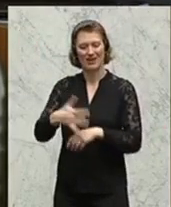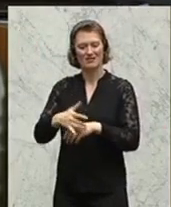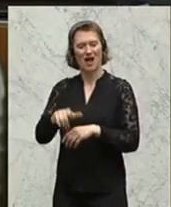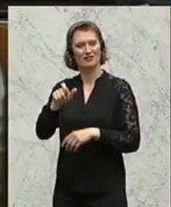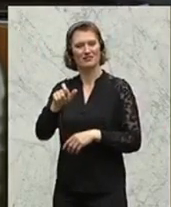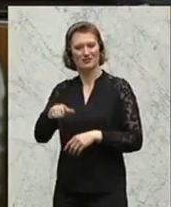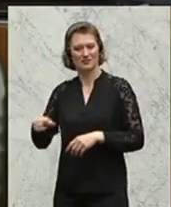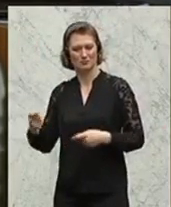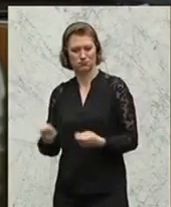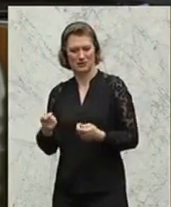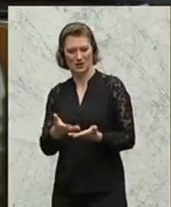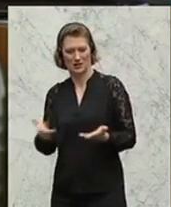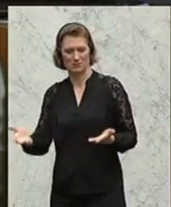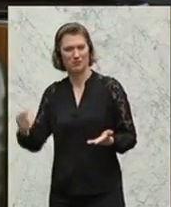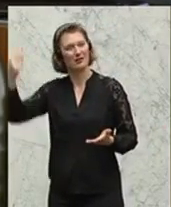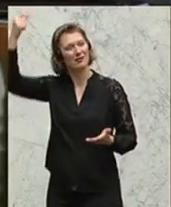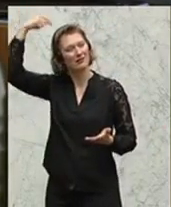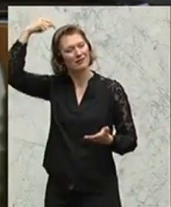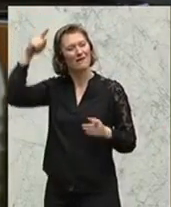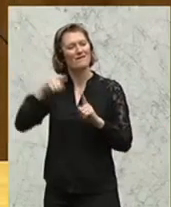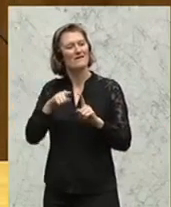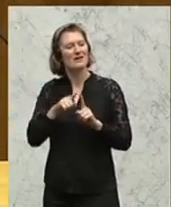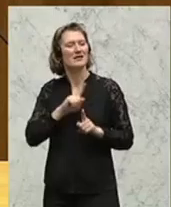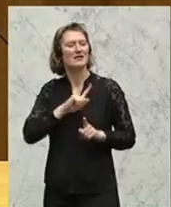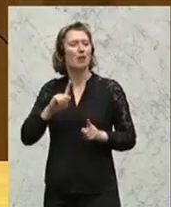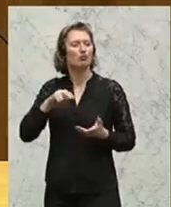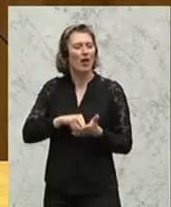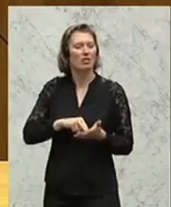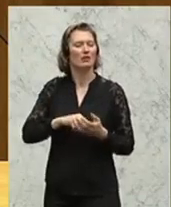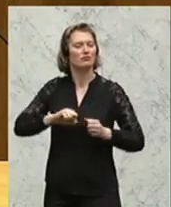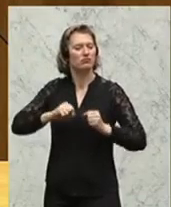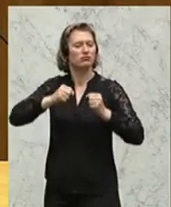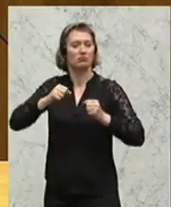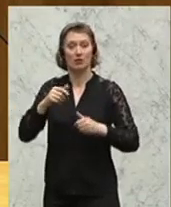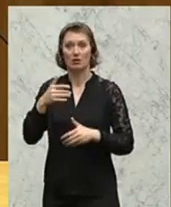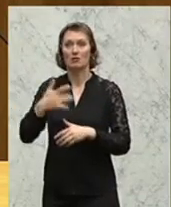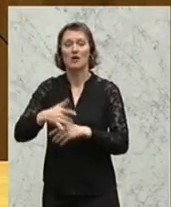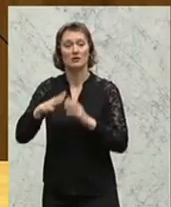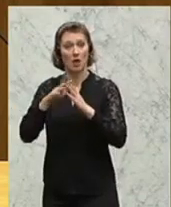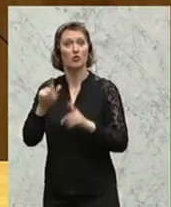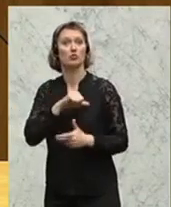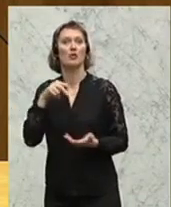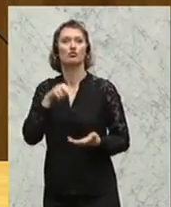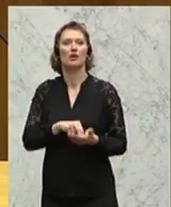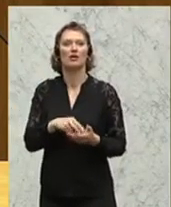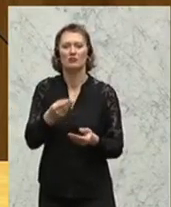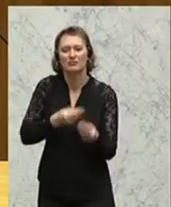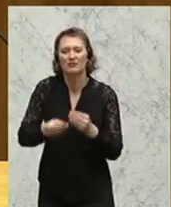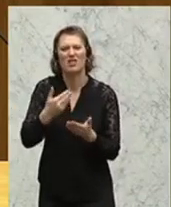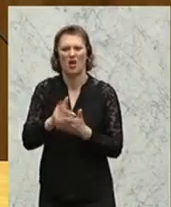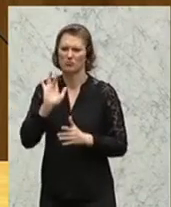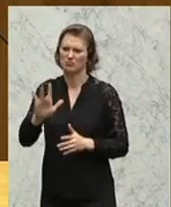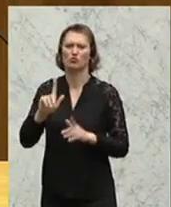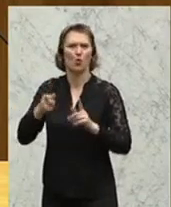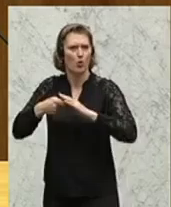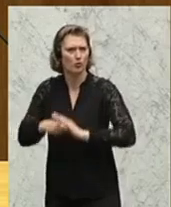ein positiver Unternehmergeist wohnt wie im Unternehmer selber. Und der Wirt ist ein Unternehmer und deshalb gehört er in der Hinsicht unterstützt